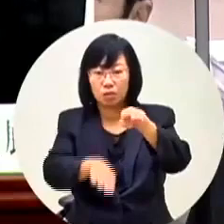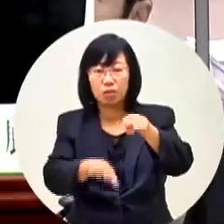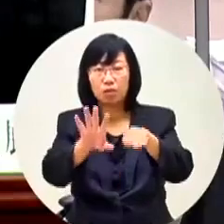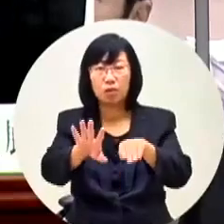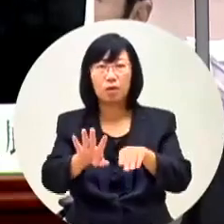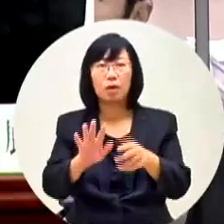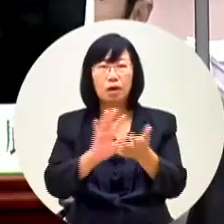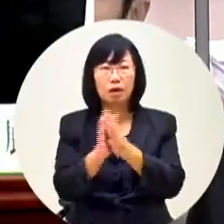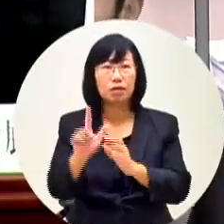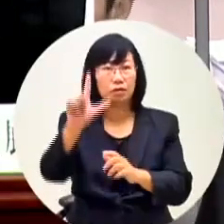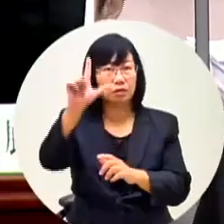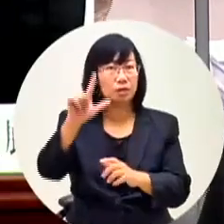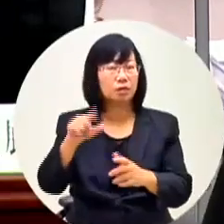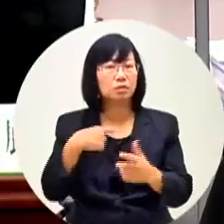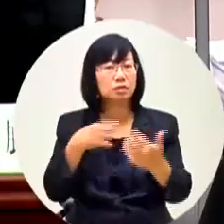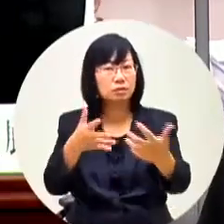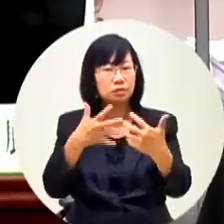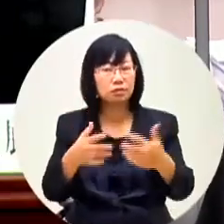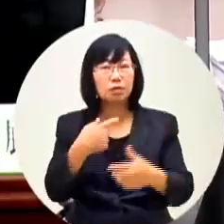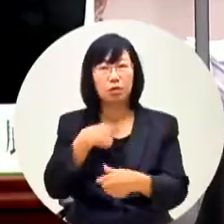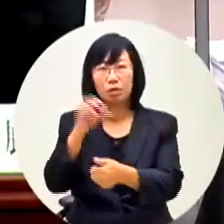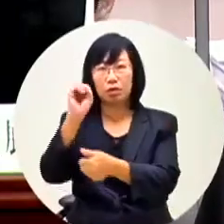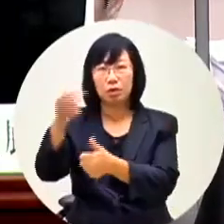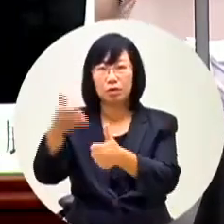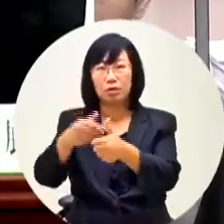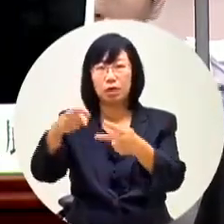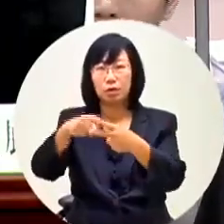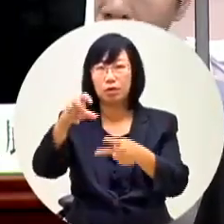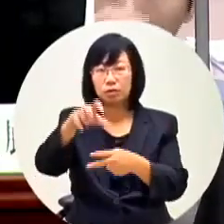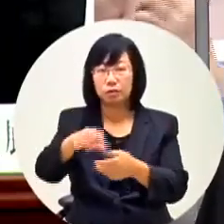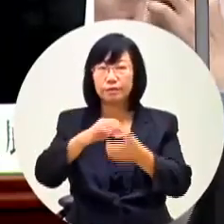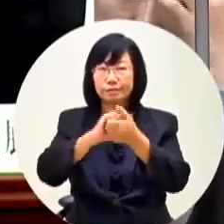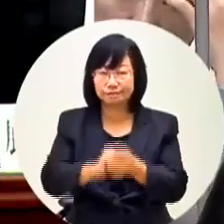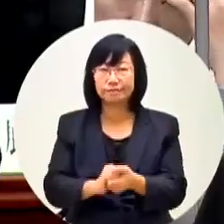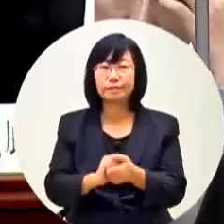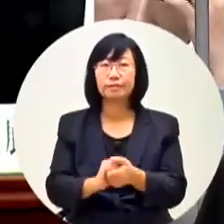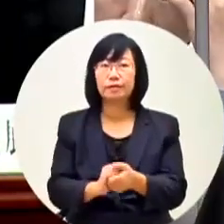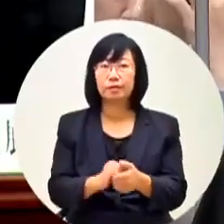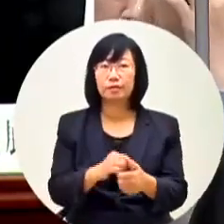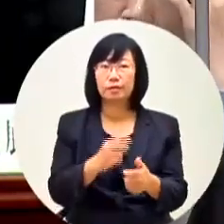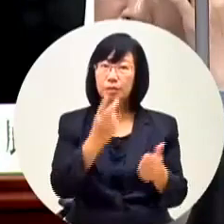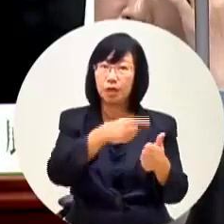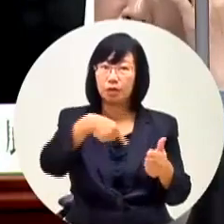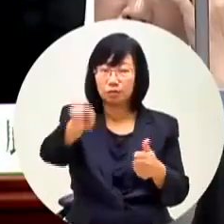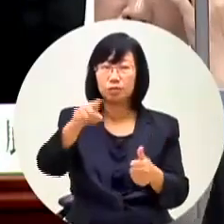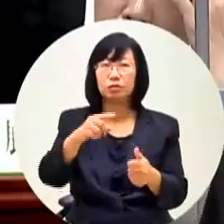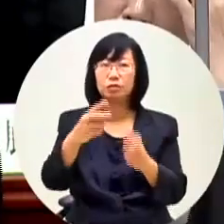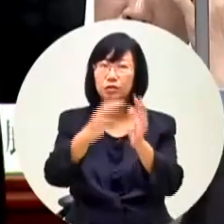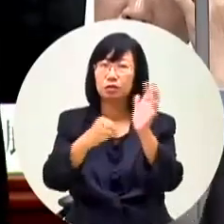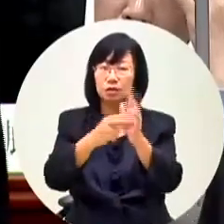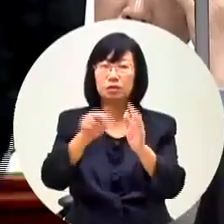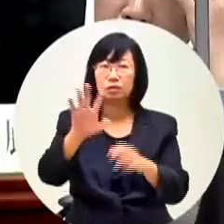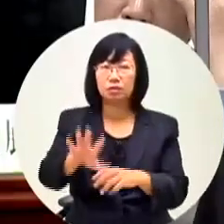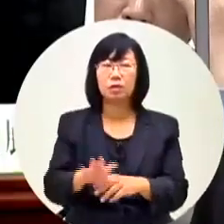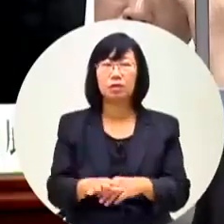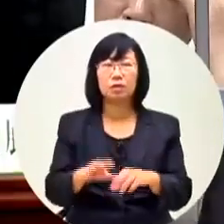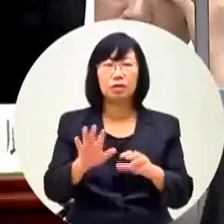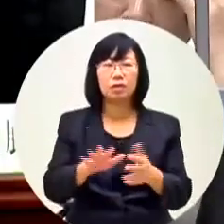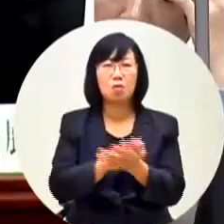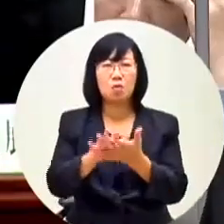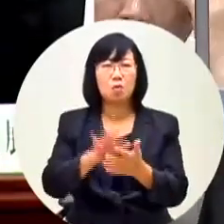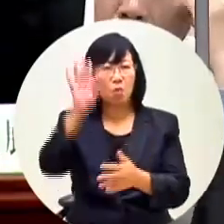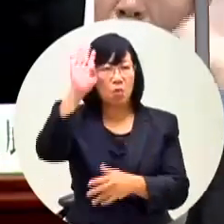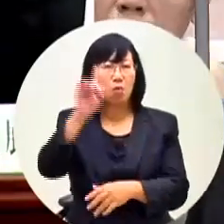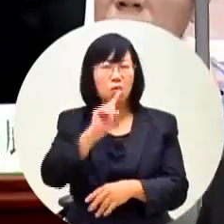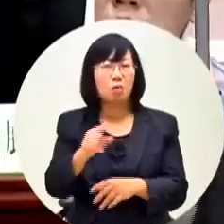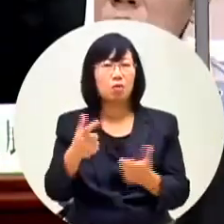执行的时候，我还跟养工处说，一定要去跟你解释清楚。我没有乱讲，我